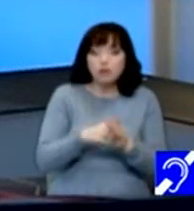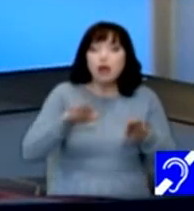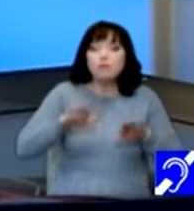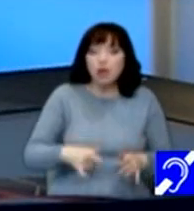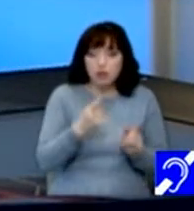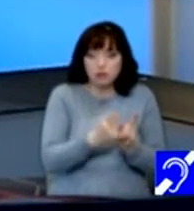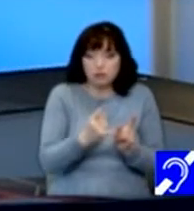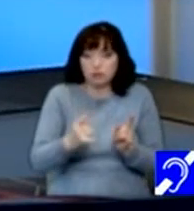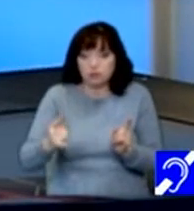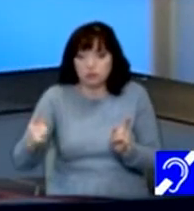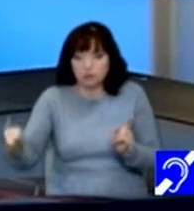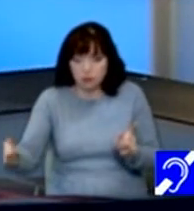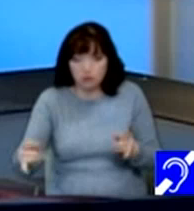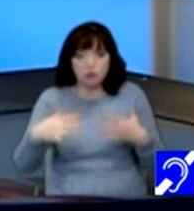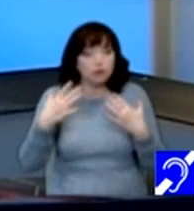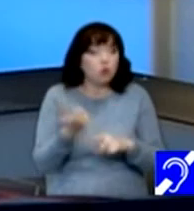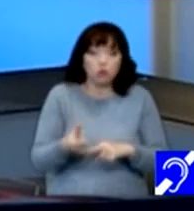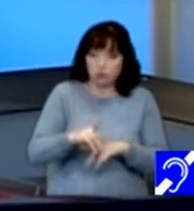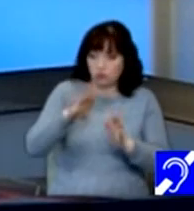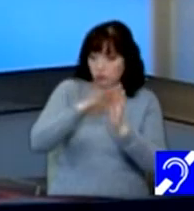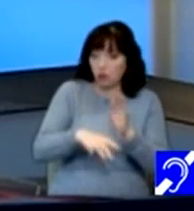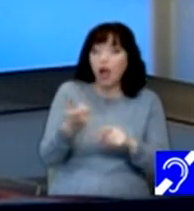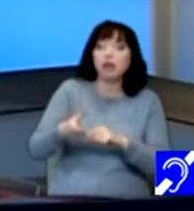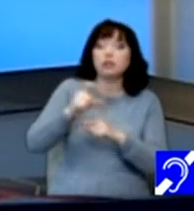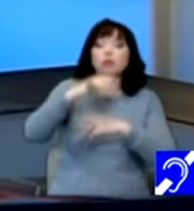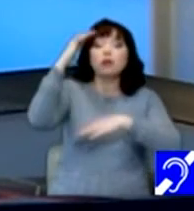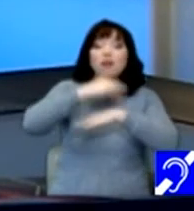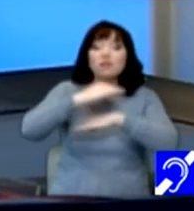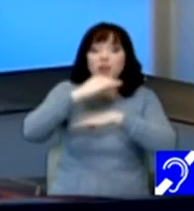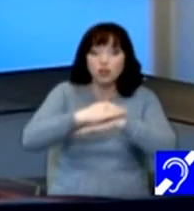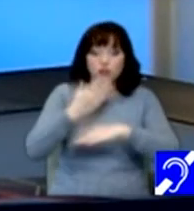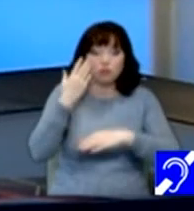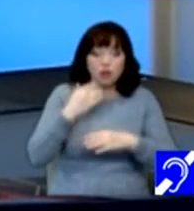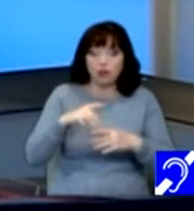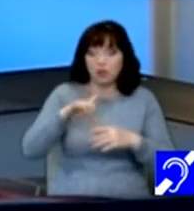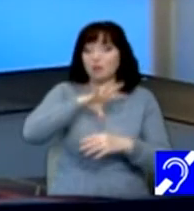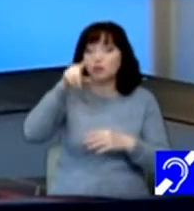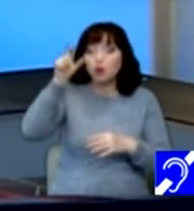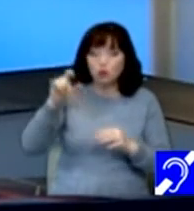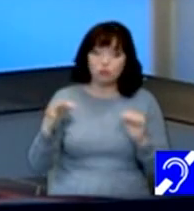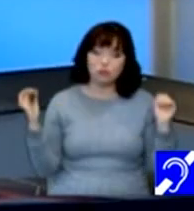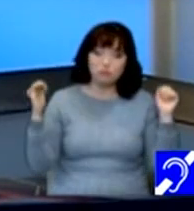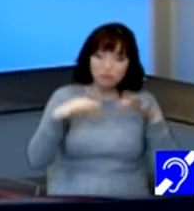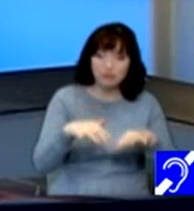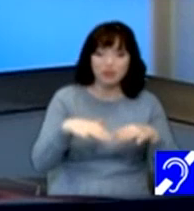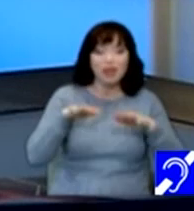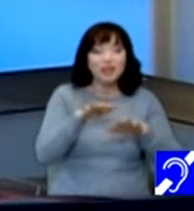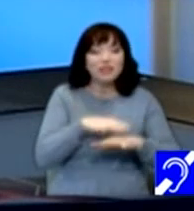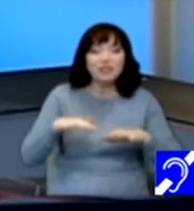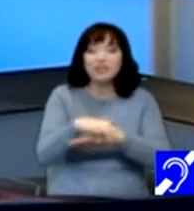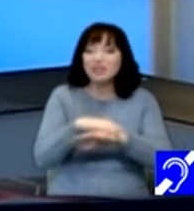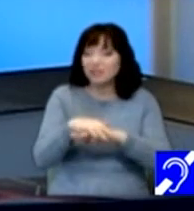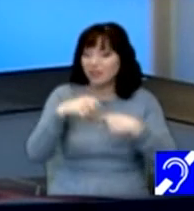în Chișinău a devenit și mai gravă, mai ales seara, când oamenii vin în număr mare în centrul orașului la târgurile de Crăciun. În